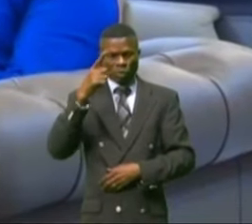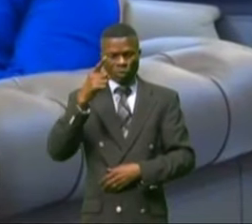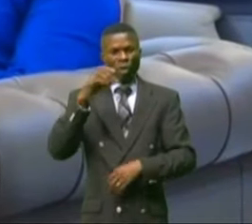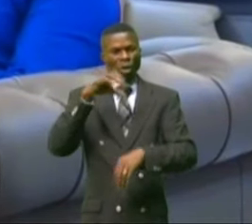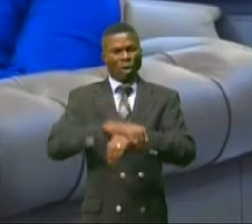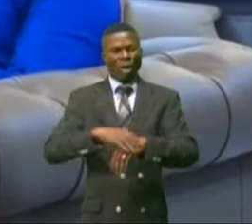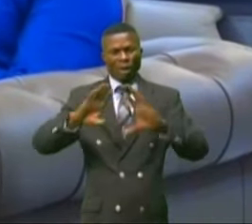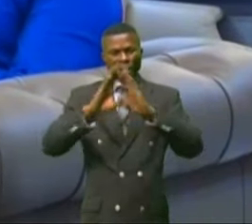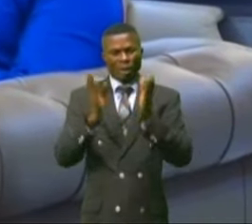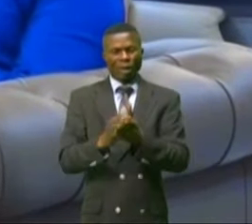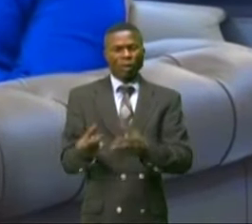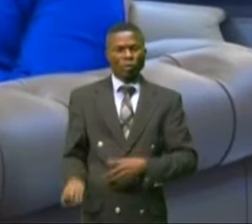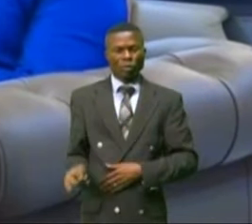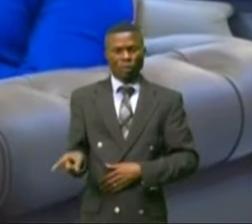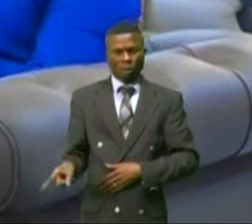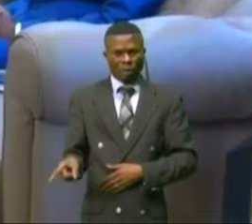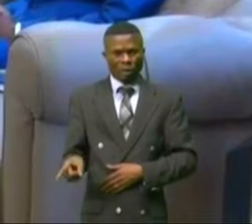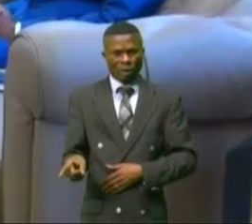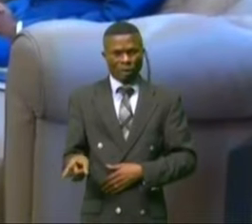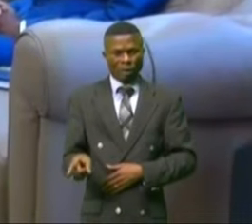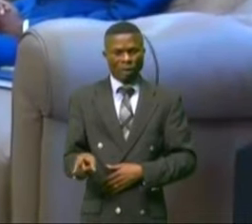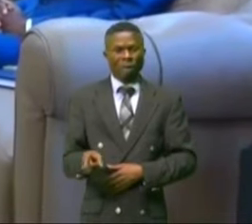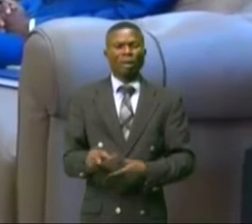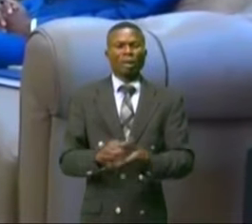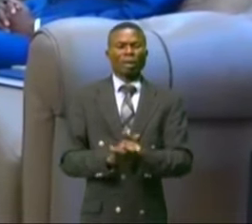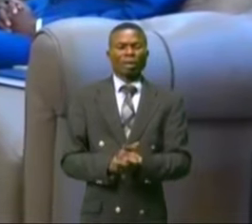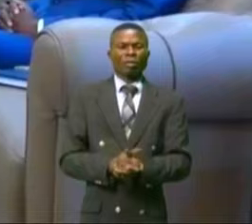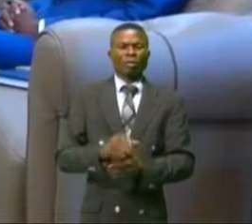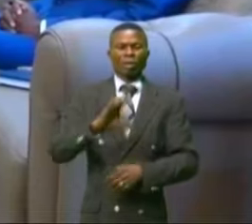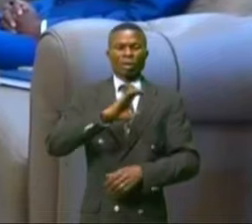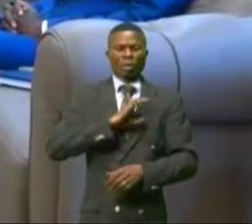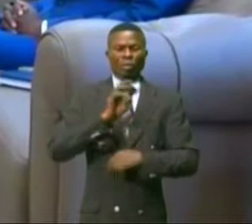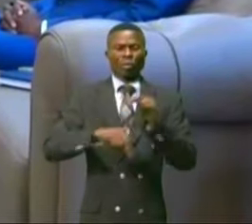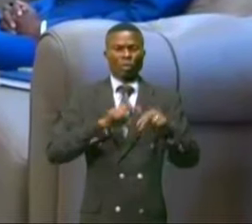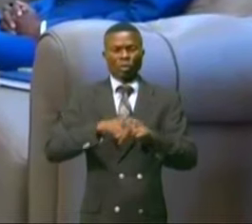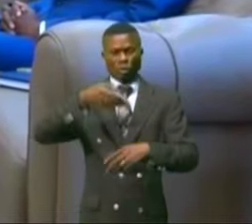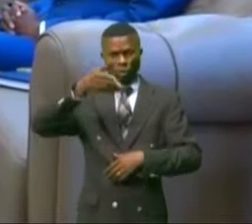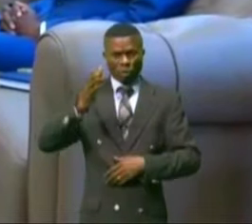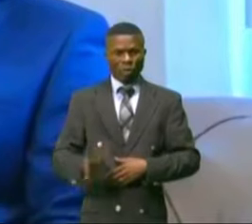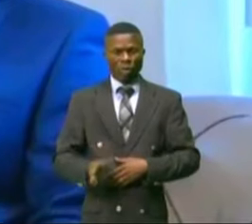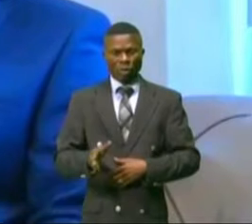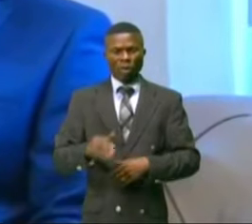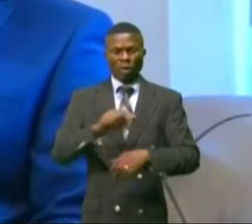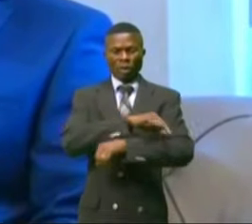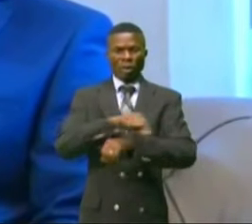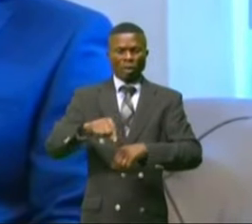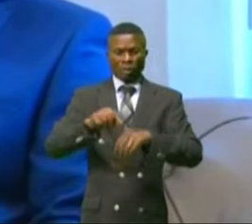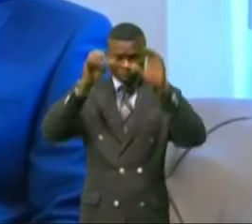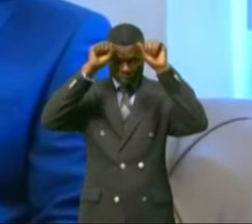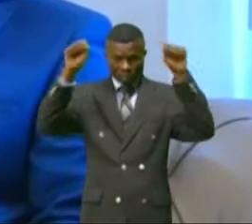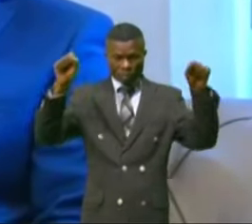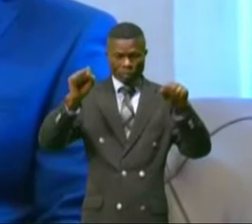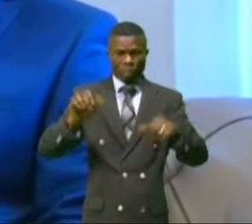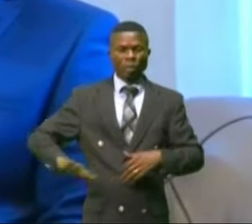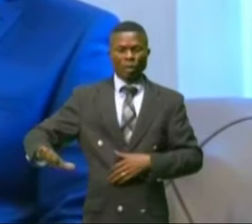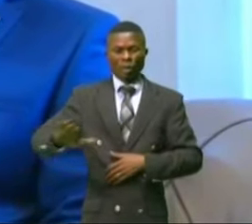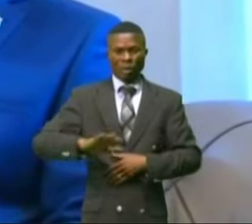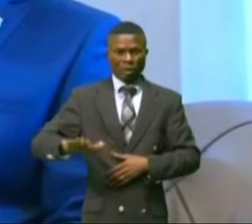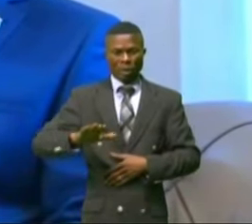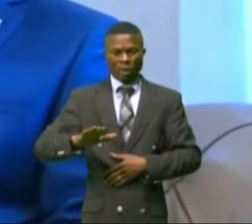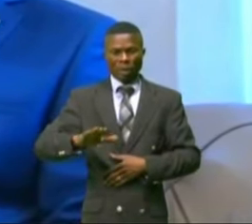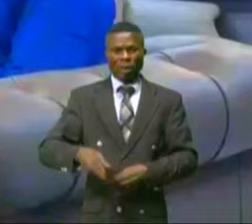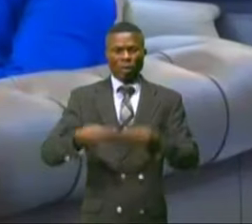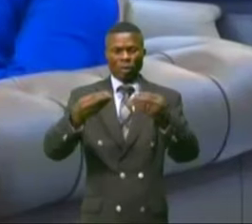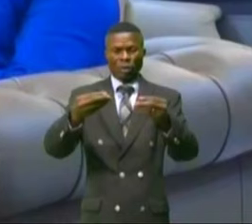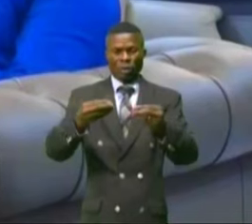toute tentative de corruption. L'appel C est un service spécialisé au sein du cabinet du président de la République et placé